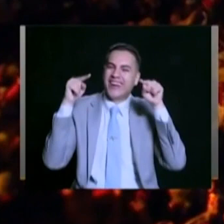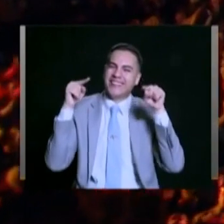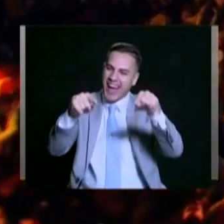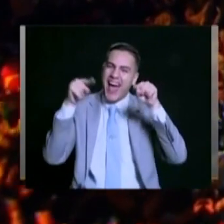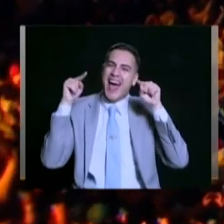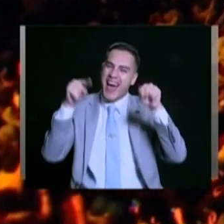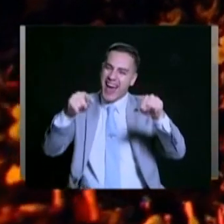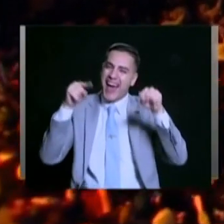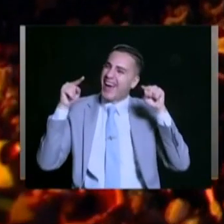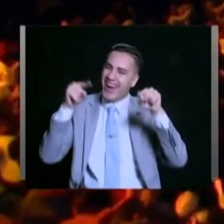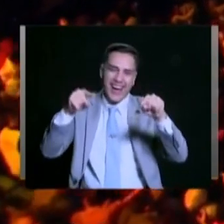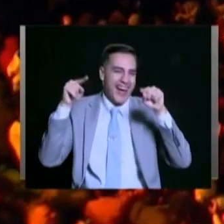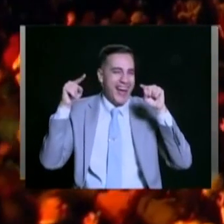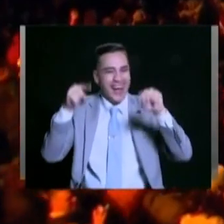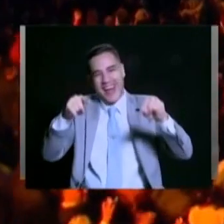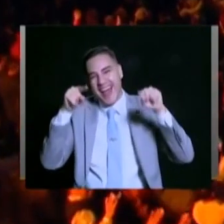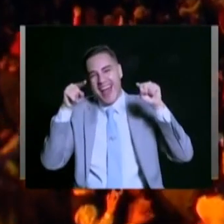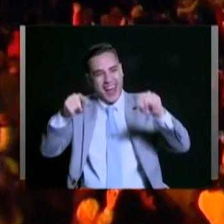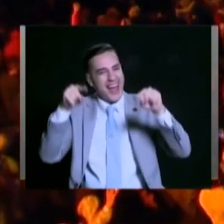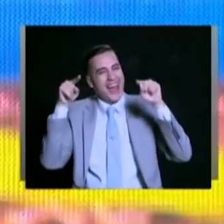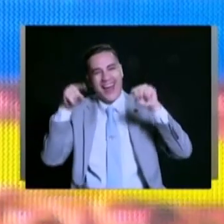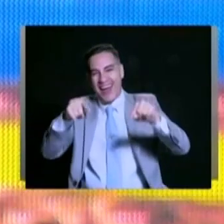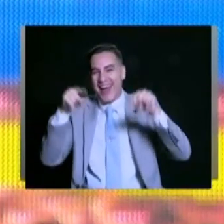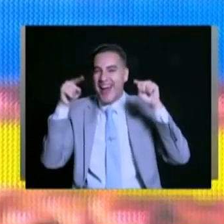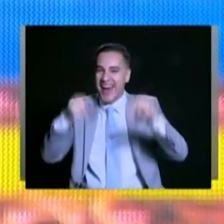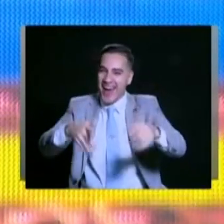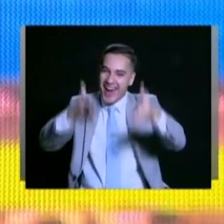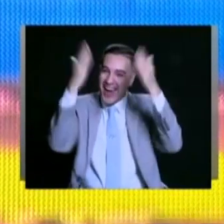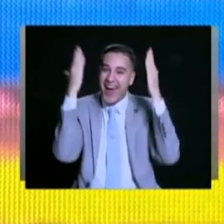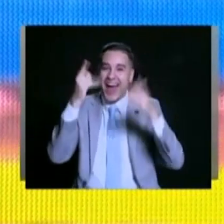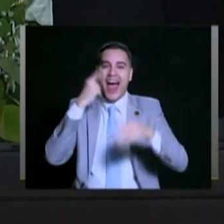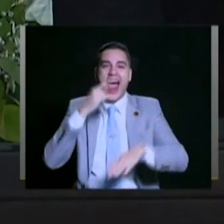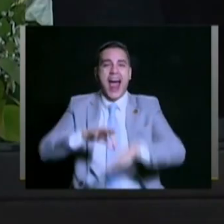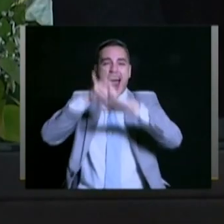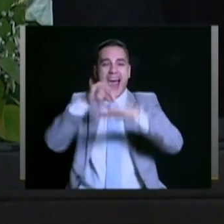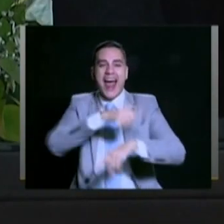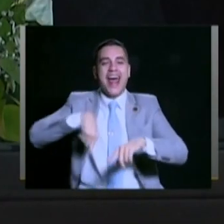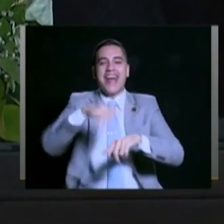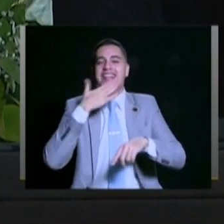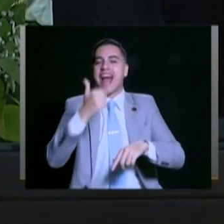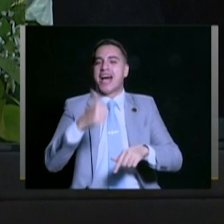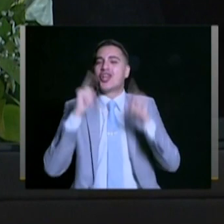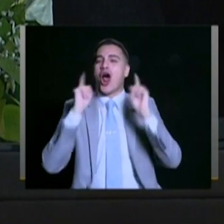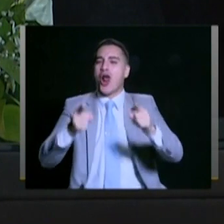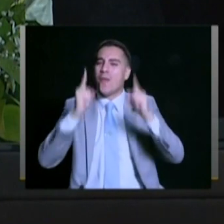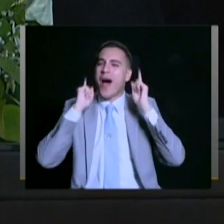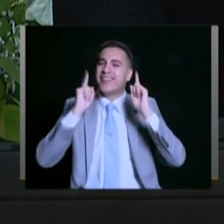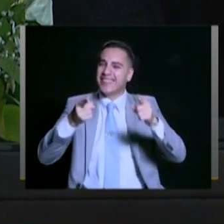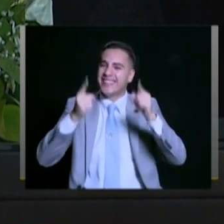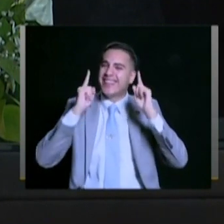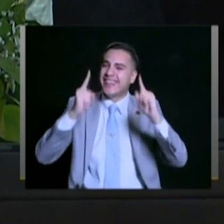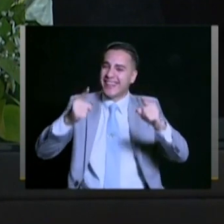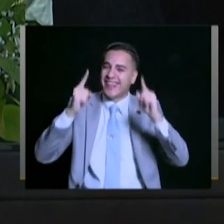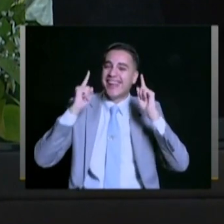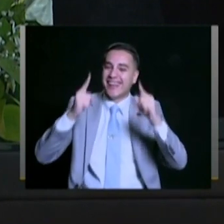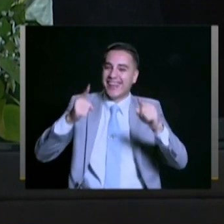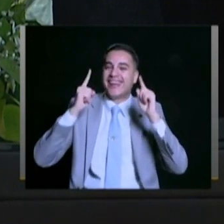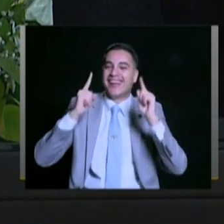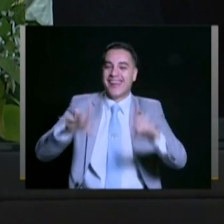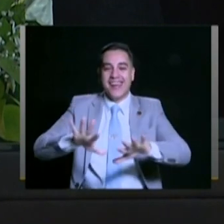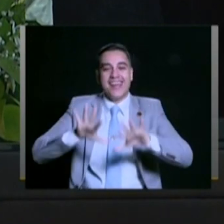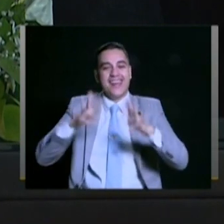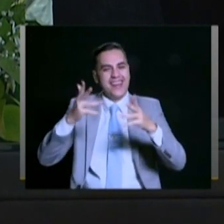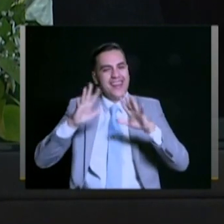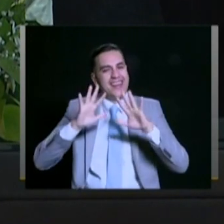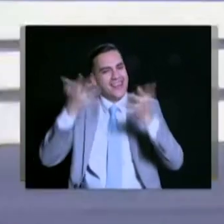ما بيعرفش يقرا ويكتب وانا مثلا ما بكونش وفرت له خدمه بالعكس الدوله عملت كل اللي تقدر عليها وبدايه من 2013 كان في فرصه